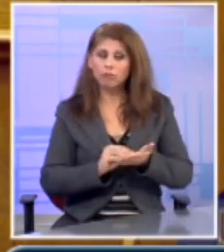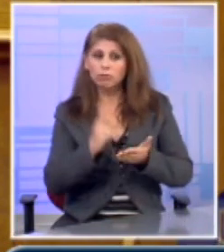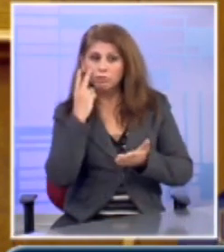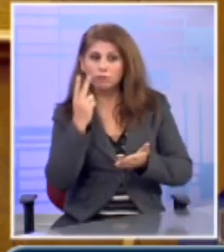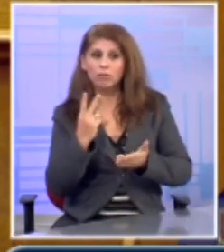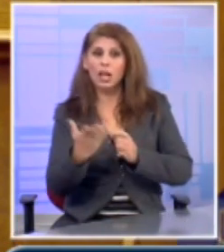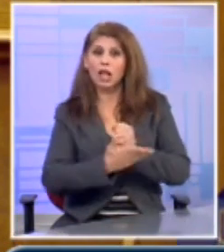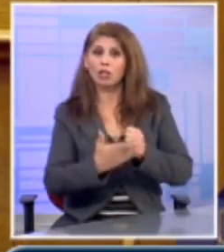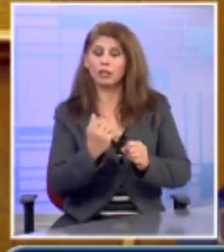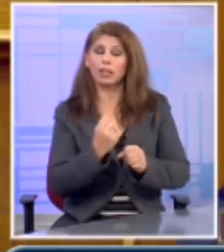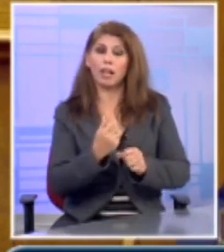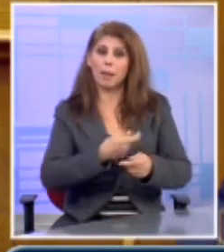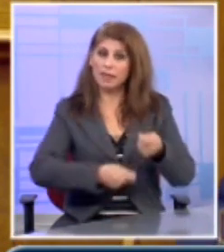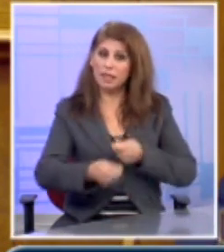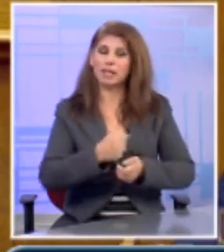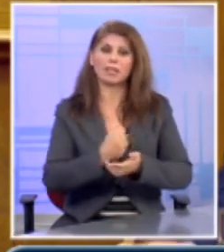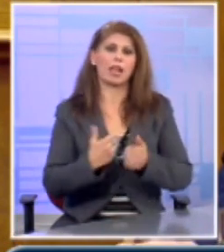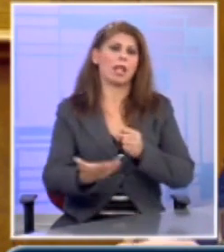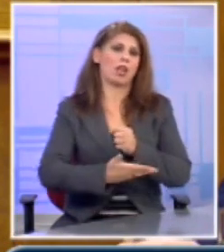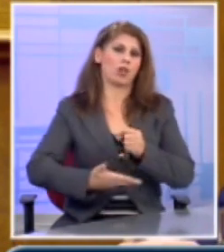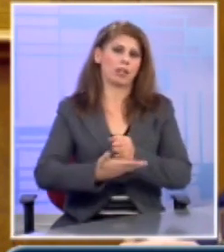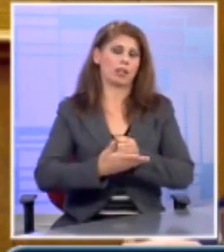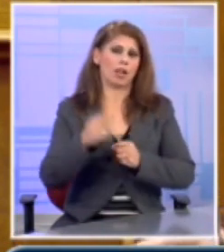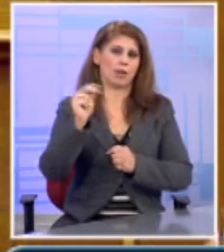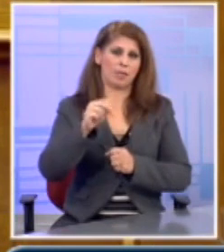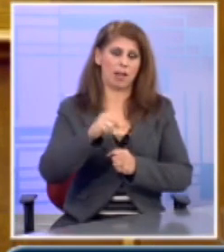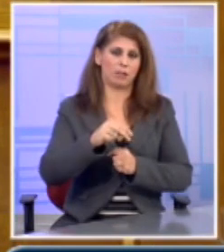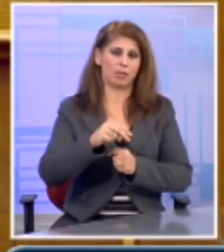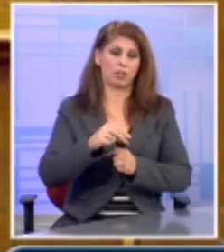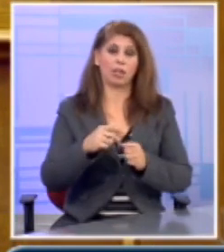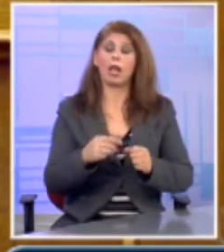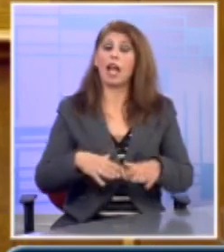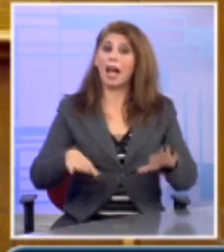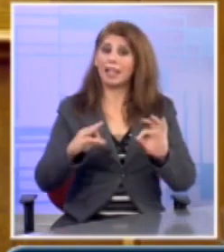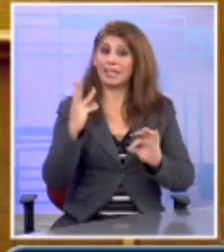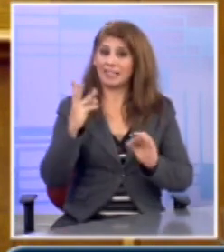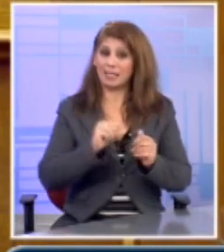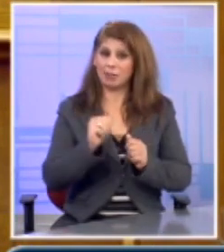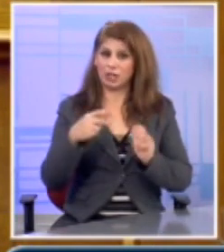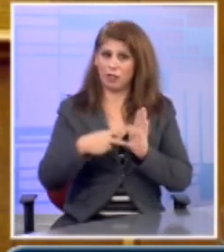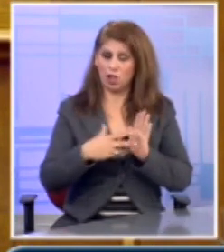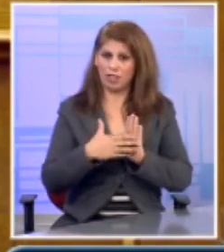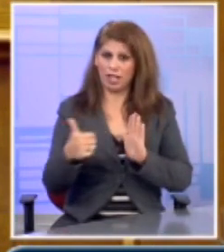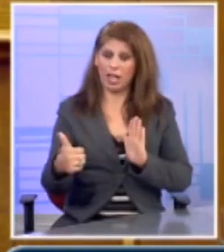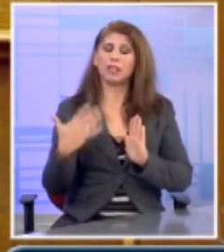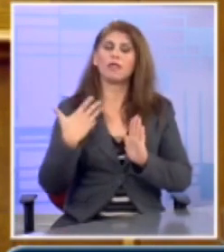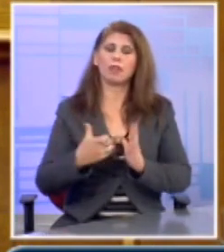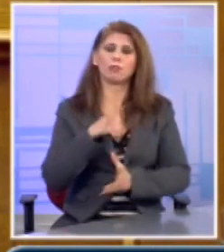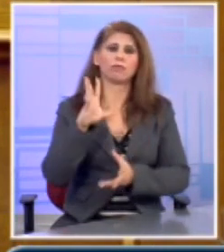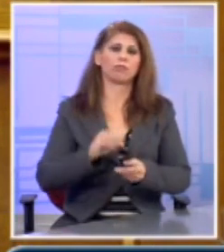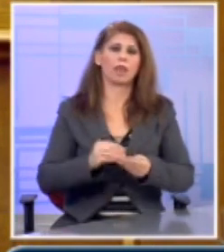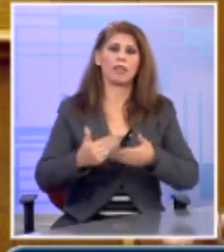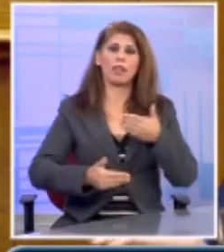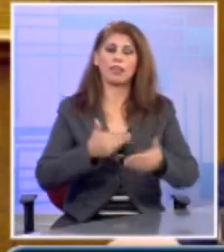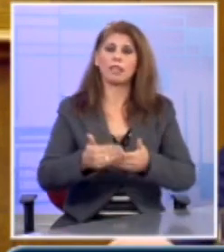αγροτικής επιχείρησης και της γεωργικής εκμετάλλευσης. Στο πρώτο τρίμηνο του 2016 θα έχουμε ολοκληρώσει τη